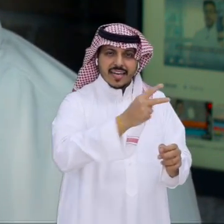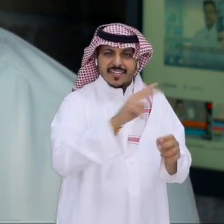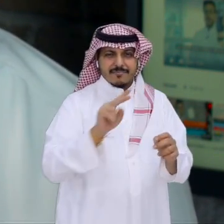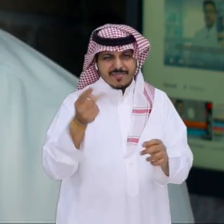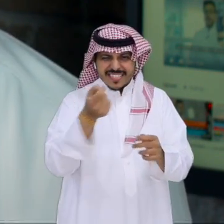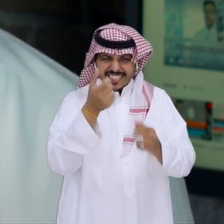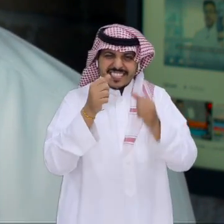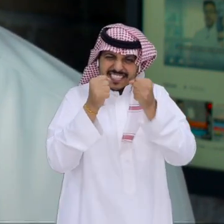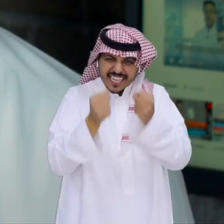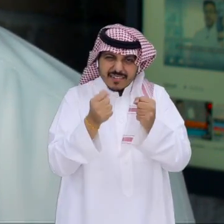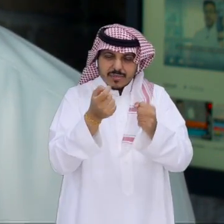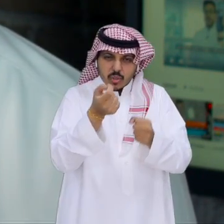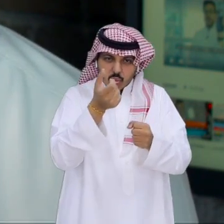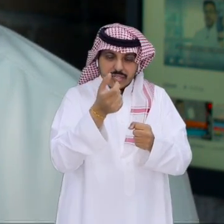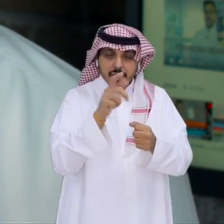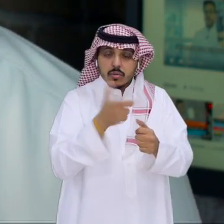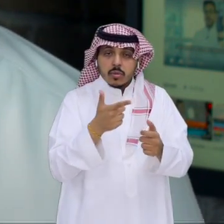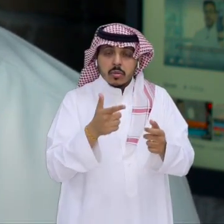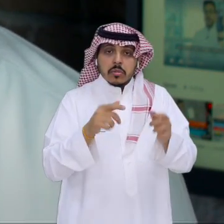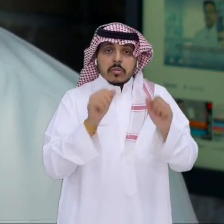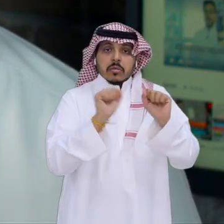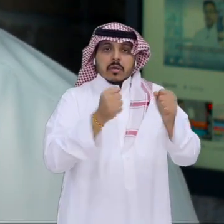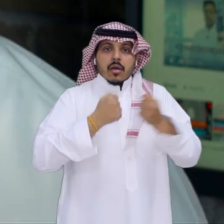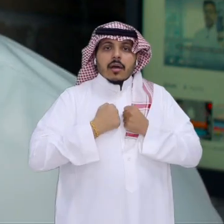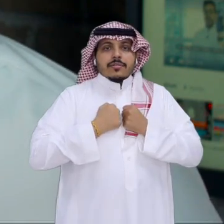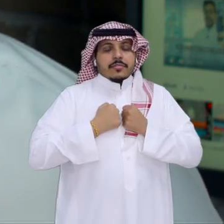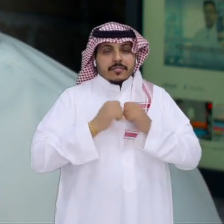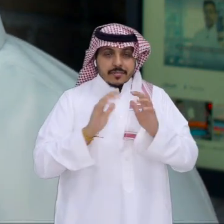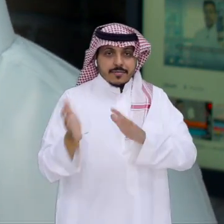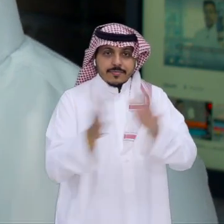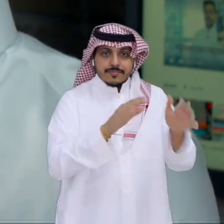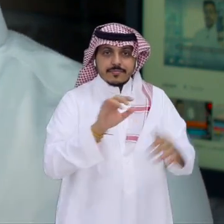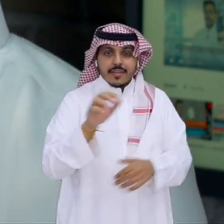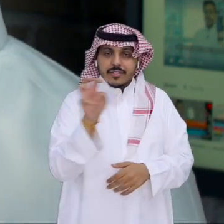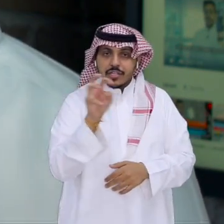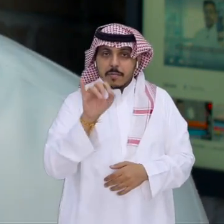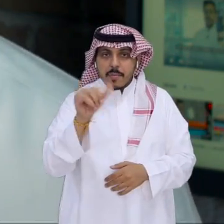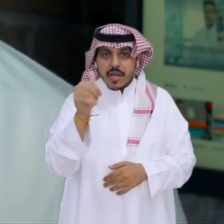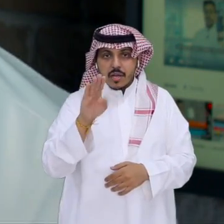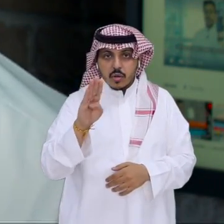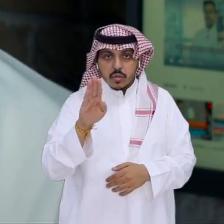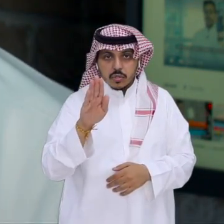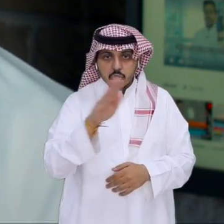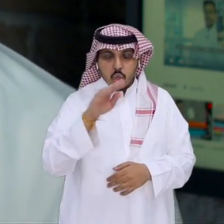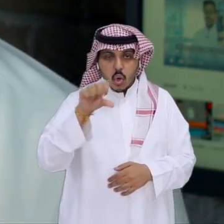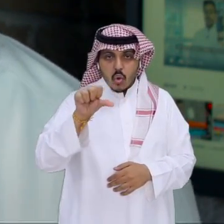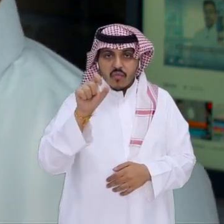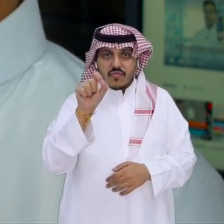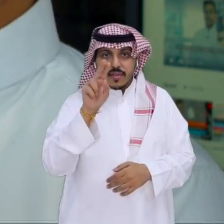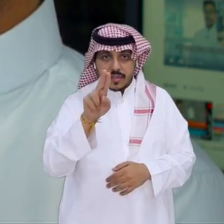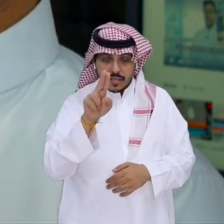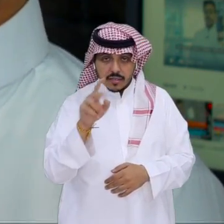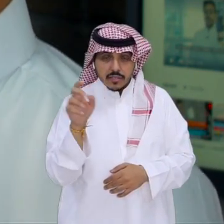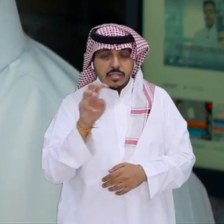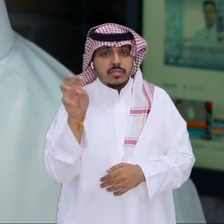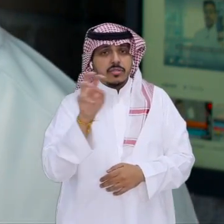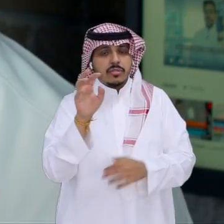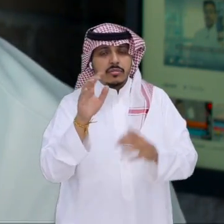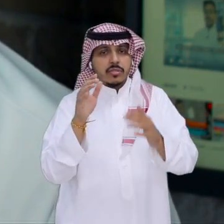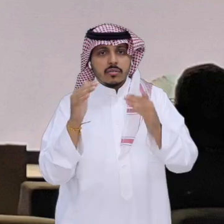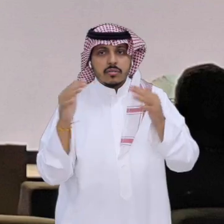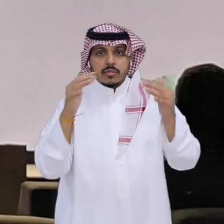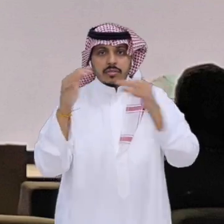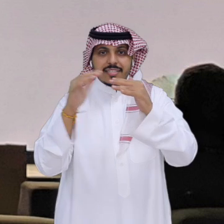بيس، كان أصعب بشوي لأنه أنت قاعد تبني صفحة كاملة لك. ومايكروسوفت وفي كلام أكثر منها على شبكة الإكس